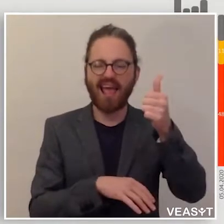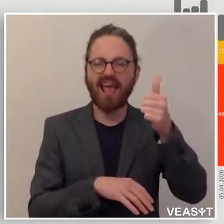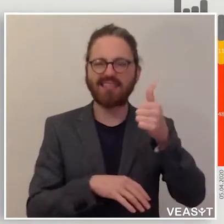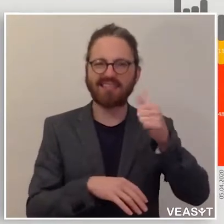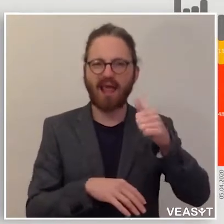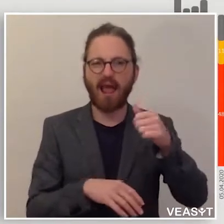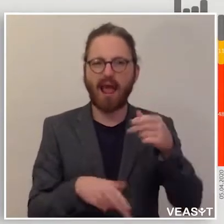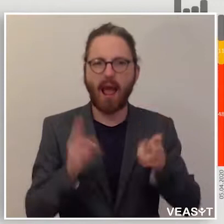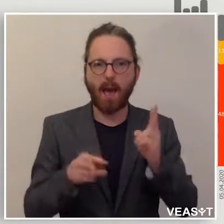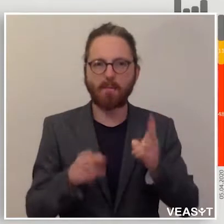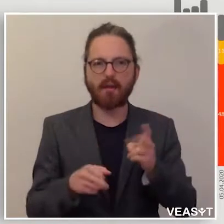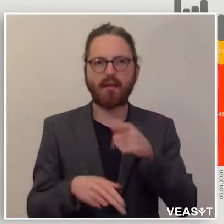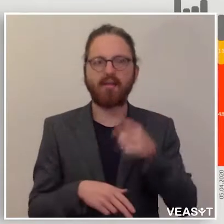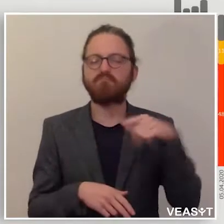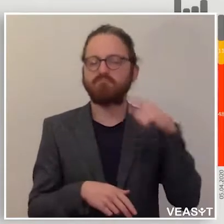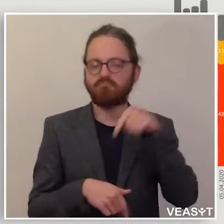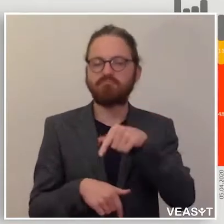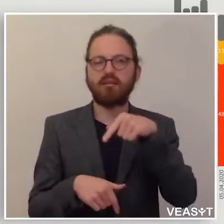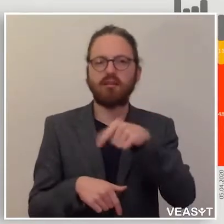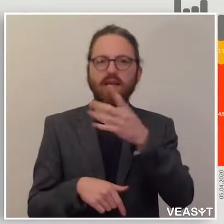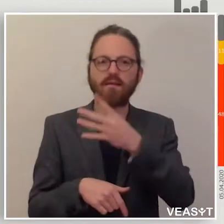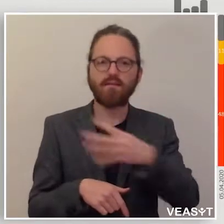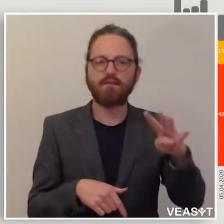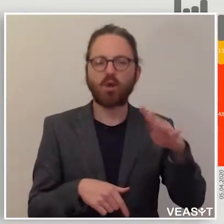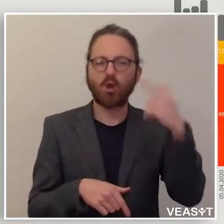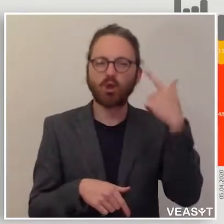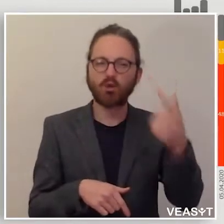ho firmato